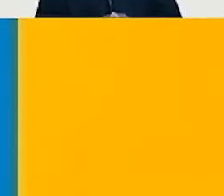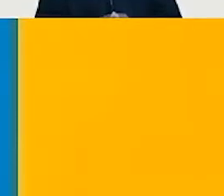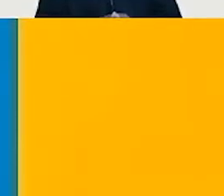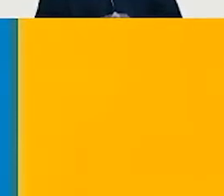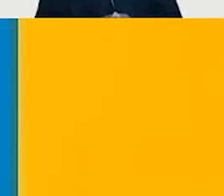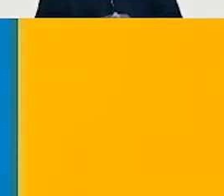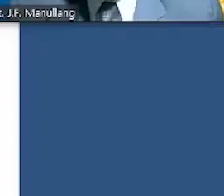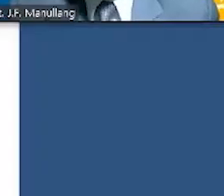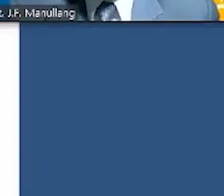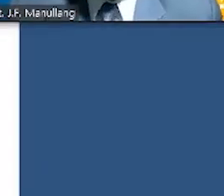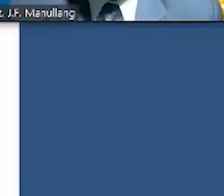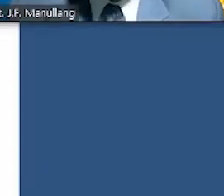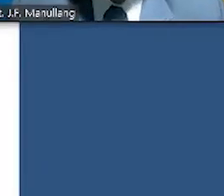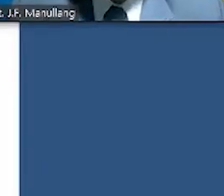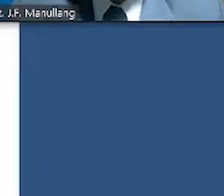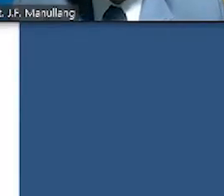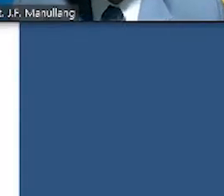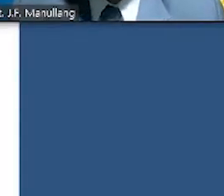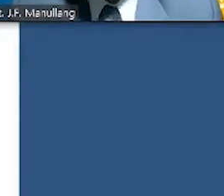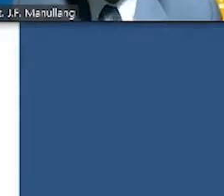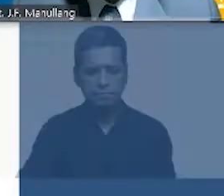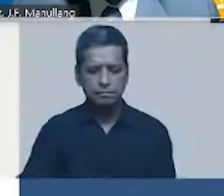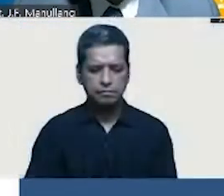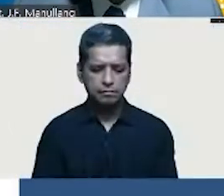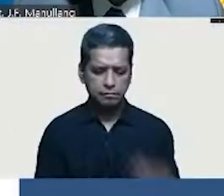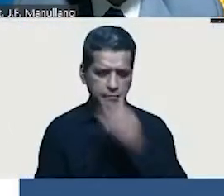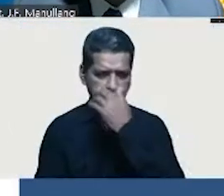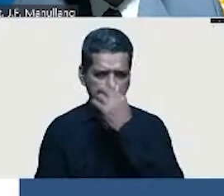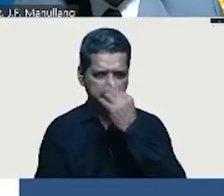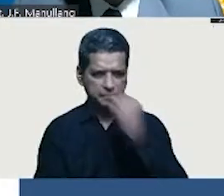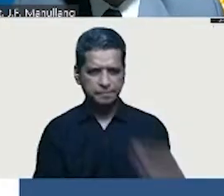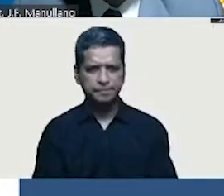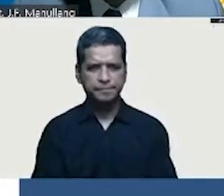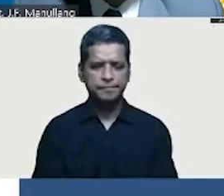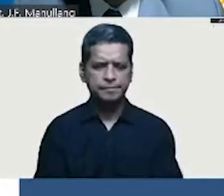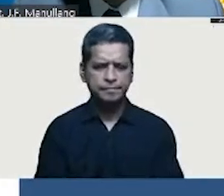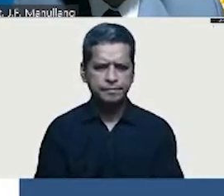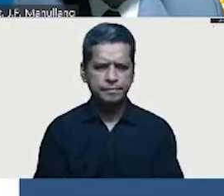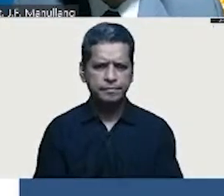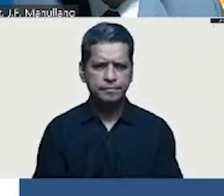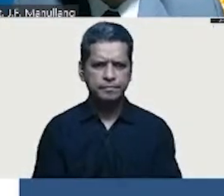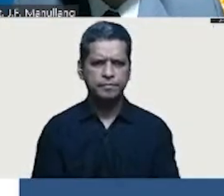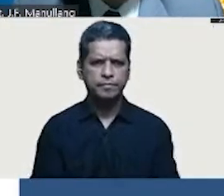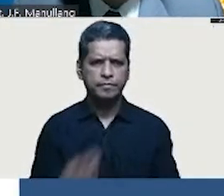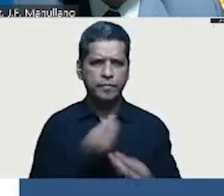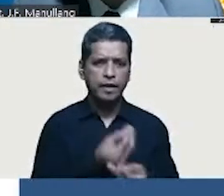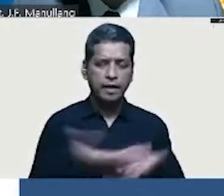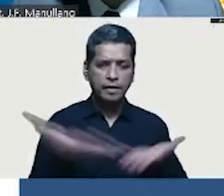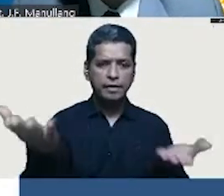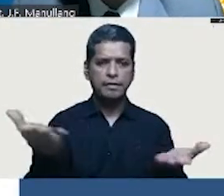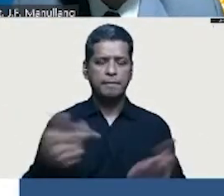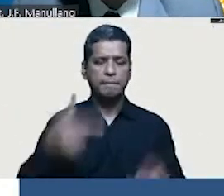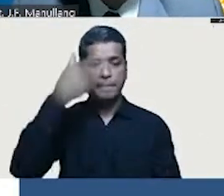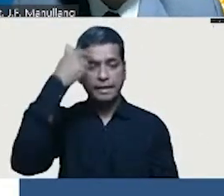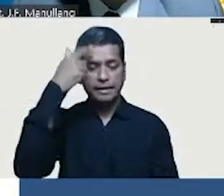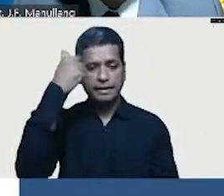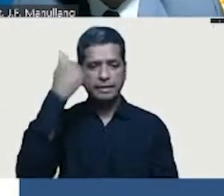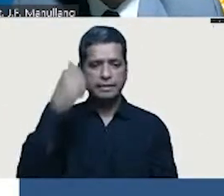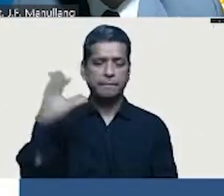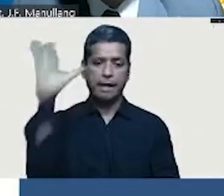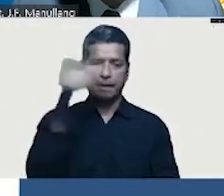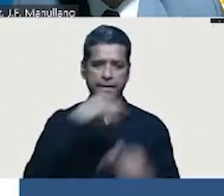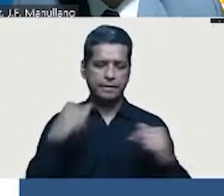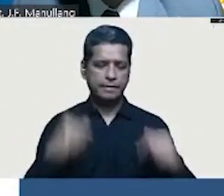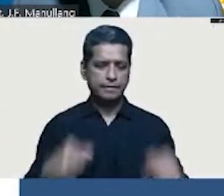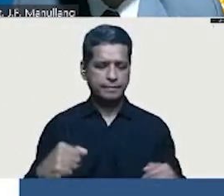masing-masing ada satu pertanyaan yang disampaikan sehubungan dengan pelajaran tadi malam